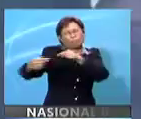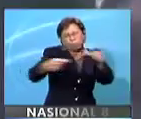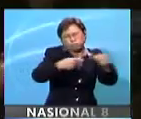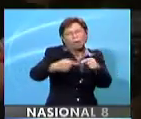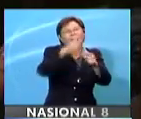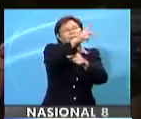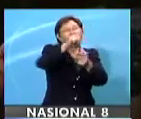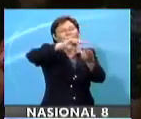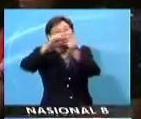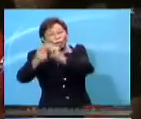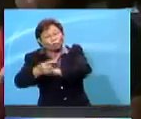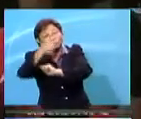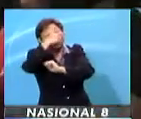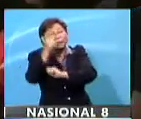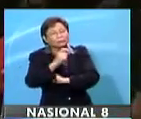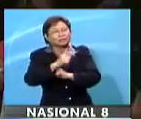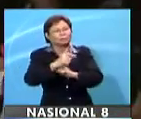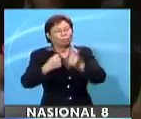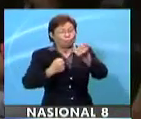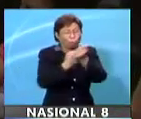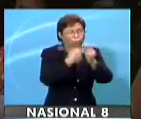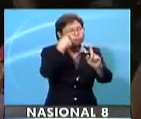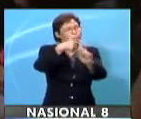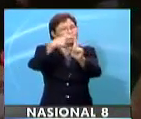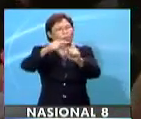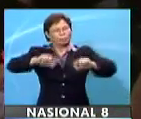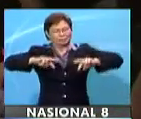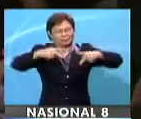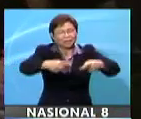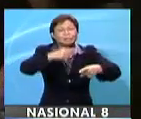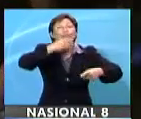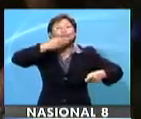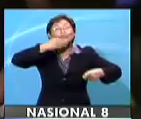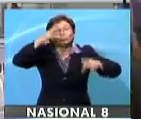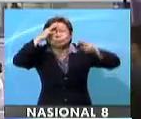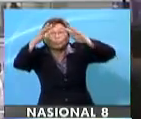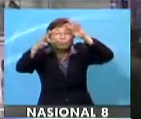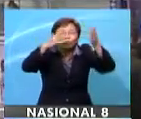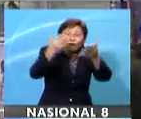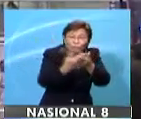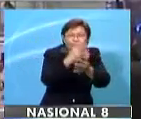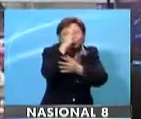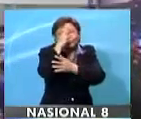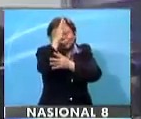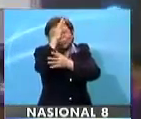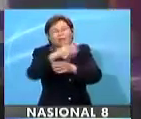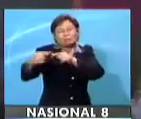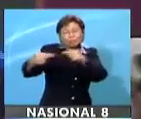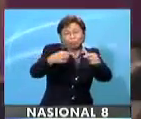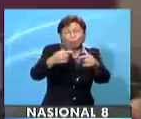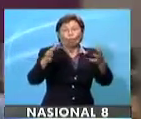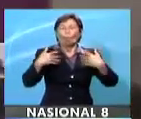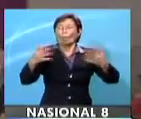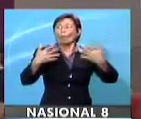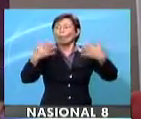KL Converge berikutan sumbangan positif dalam melahirkan golongan muda yang kreatif dan inovatif. Pertandingan tersebut juga mendapat